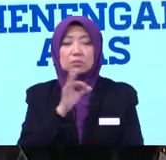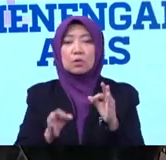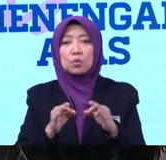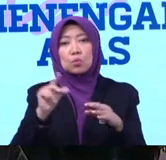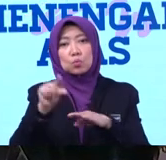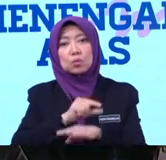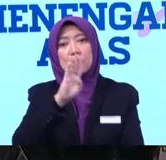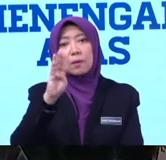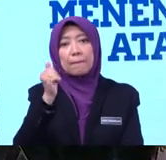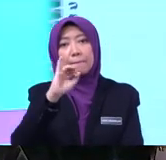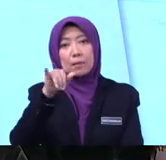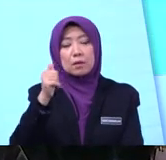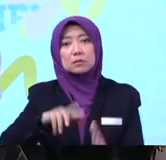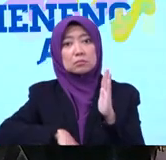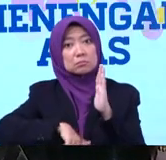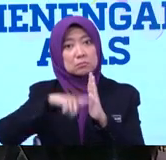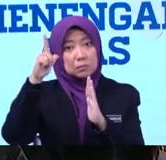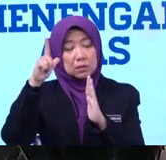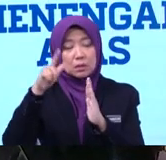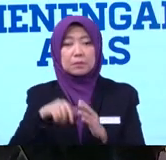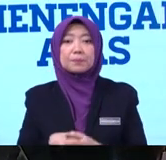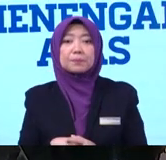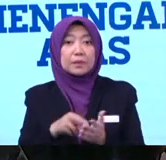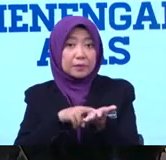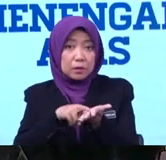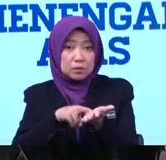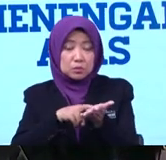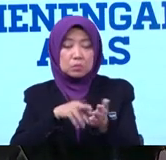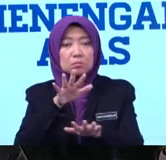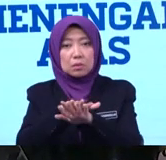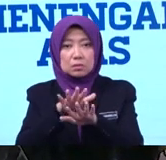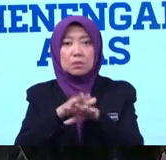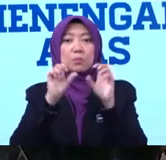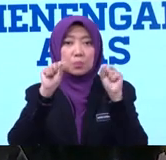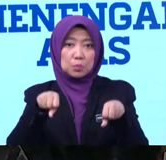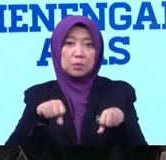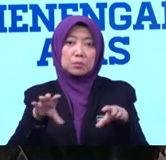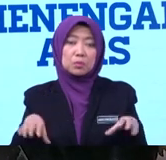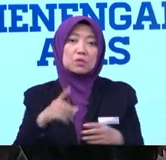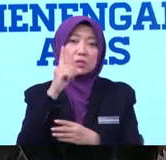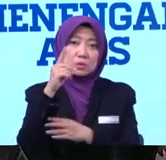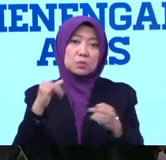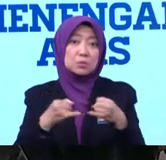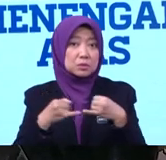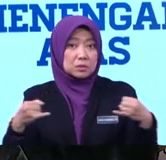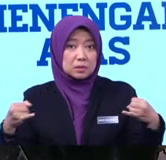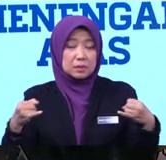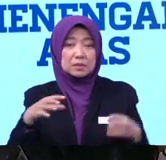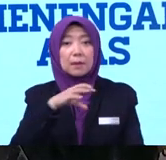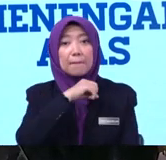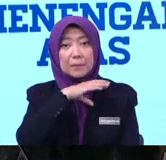racun serangga yang disembur secara berlebihan boleh menyebabkan salah satu jenis pencemaran alam